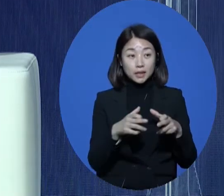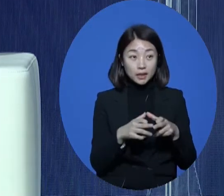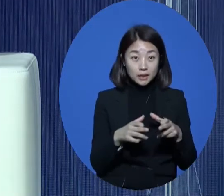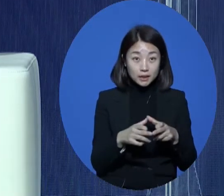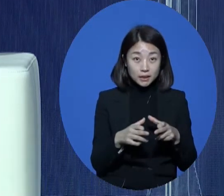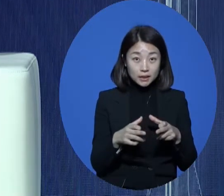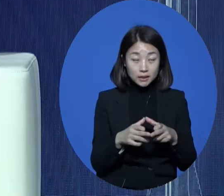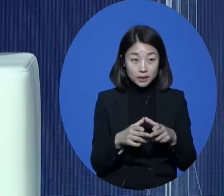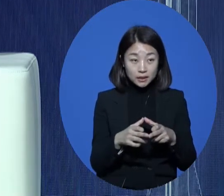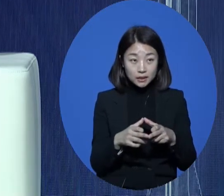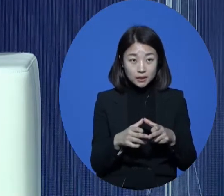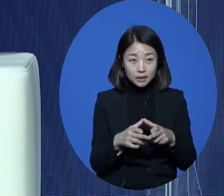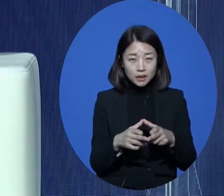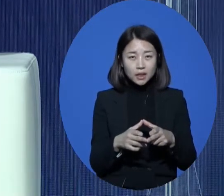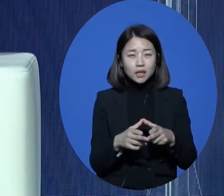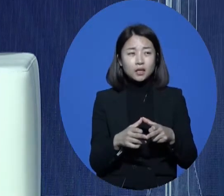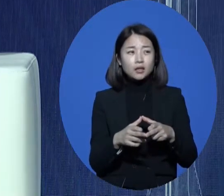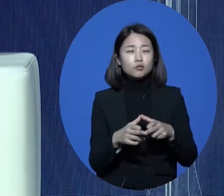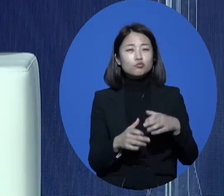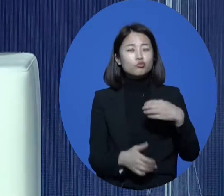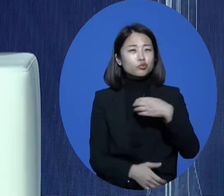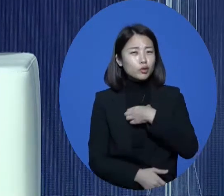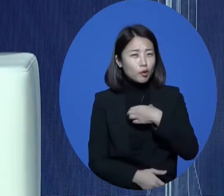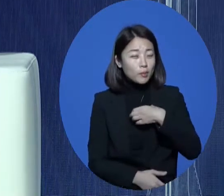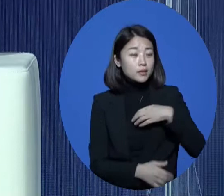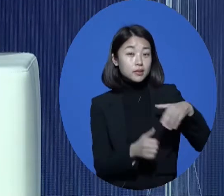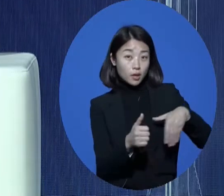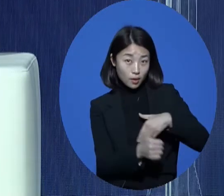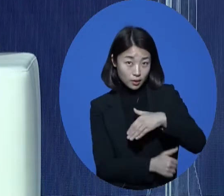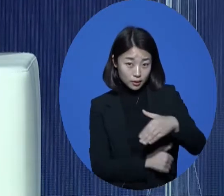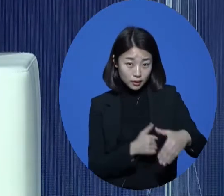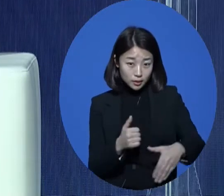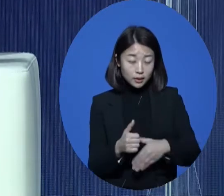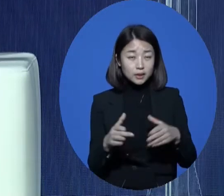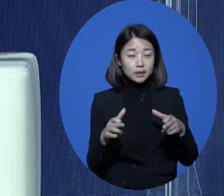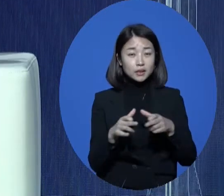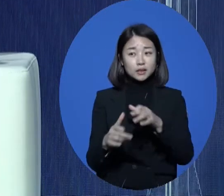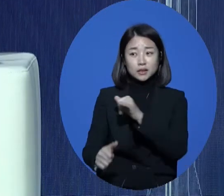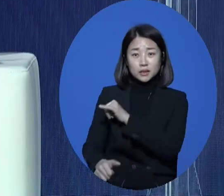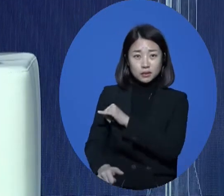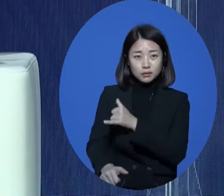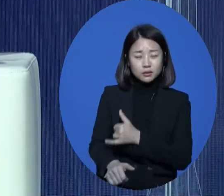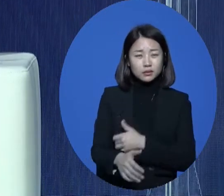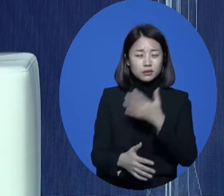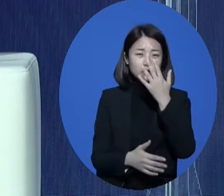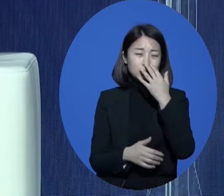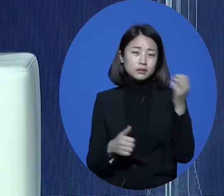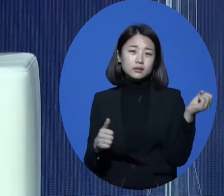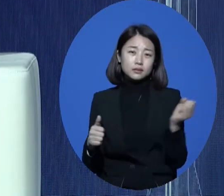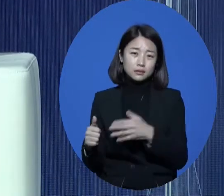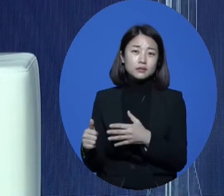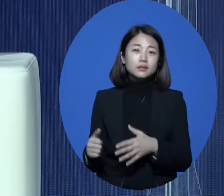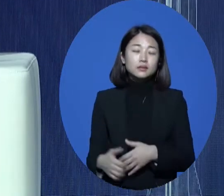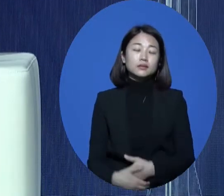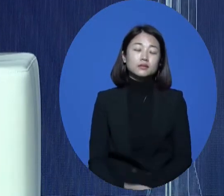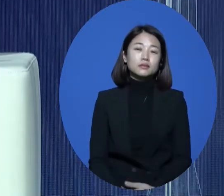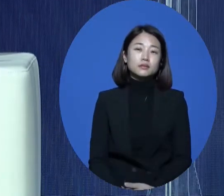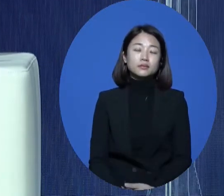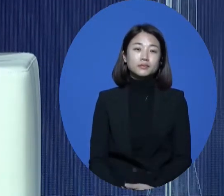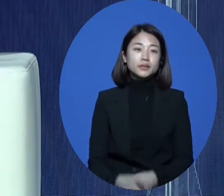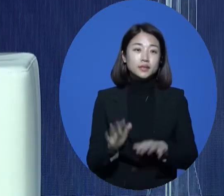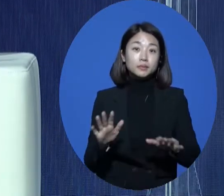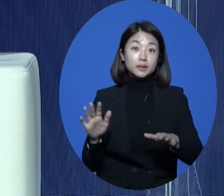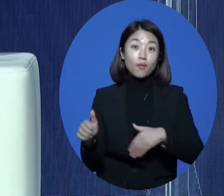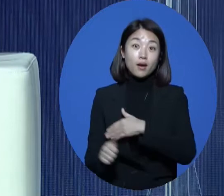장애인이 이 재난 시국에 장애인의 인권은 철저히 이렇게 버려질 수밖에 없는